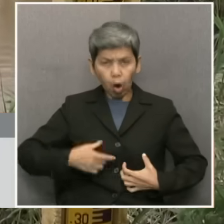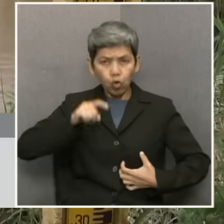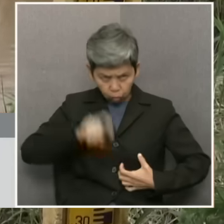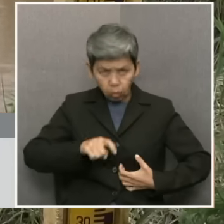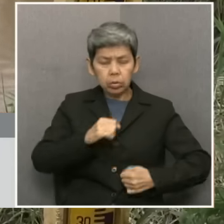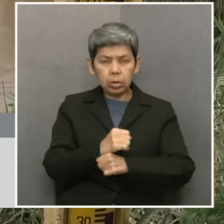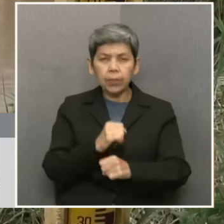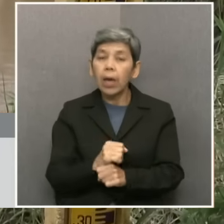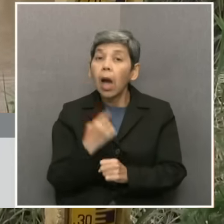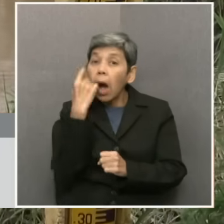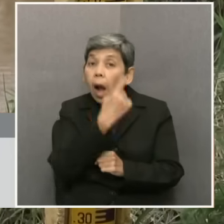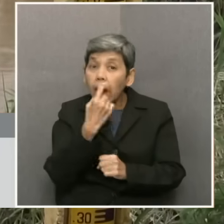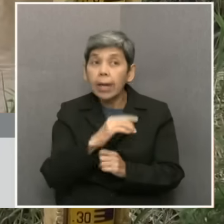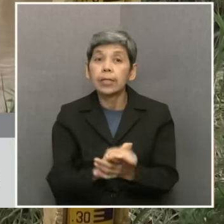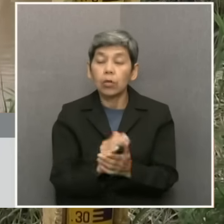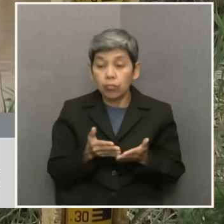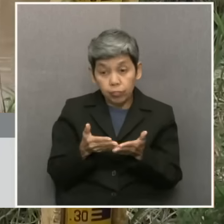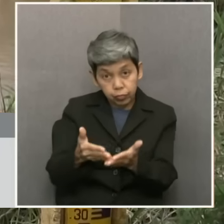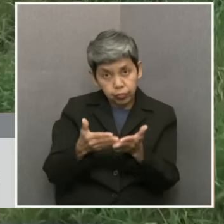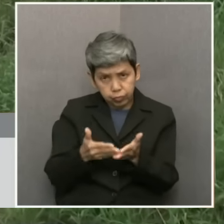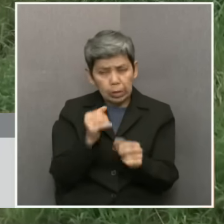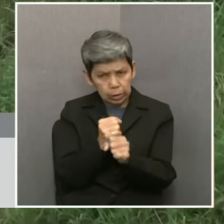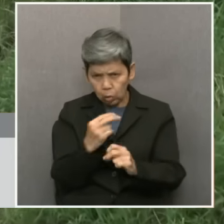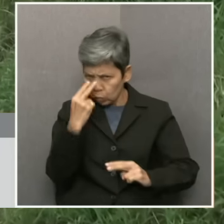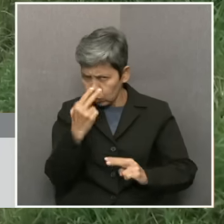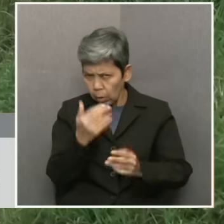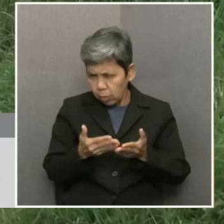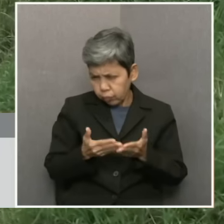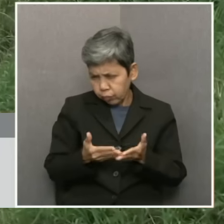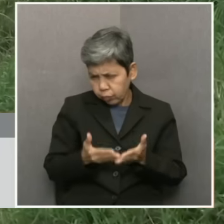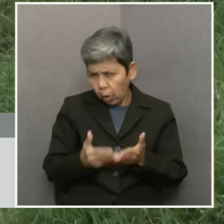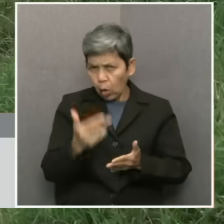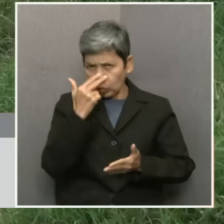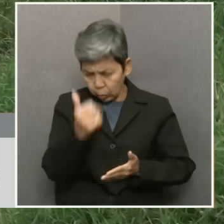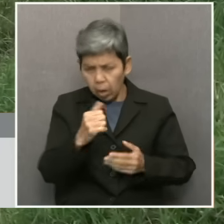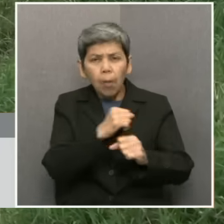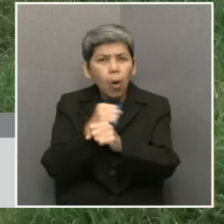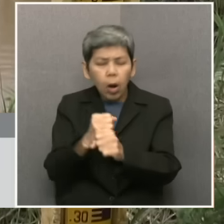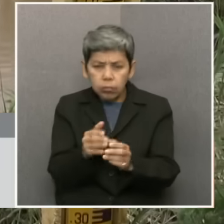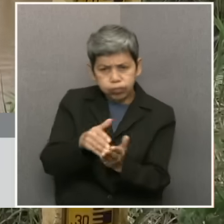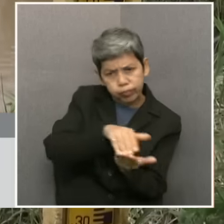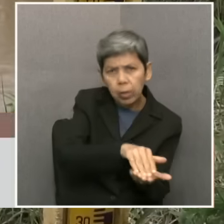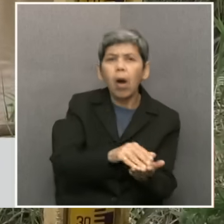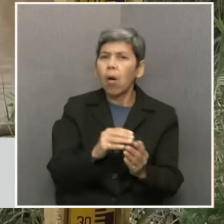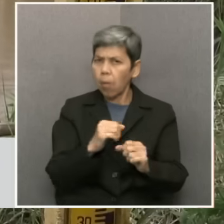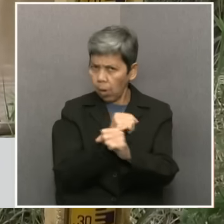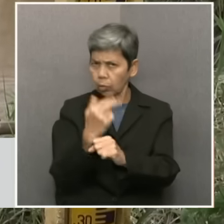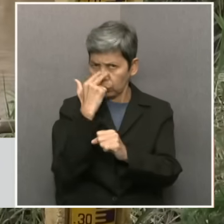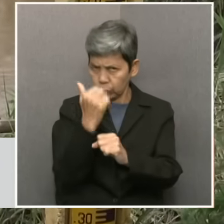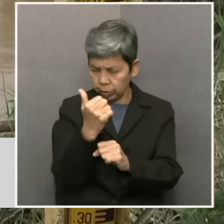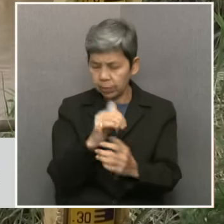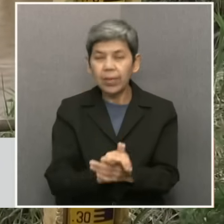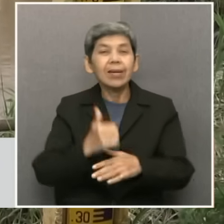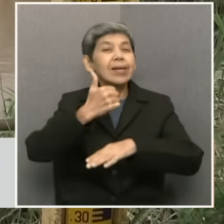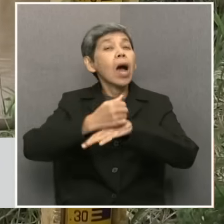ย้ำด้วยค่ะสำหรับผู้ประกอบการขนส่งต้องใช้ความระมัดระวังในการเดินเรือเพื่อป้องกันอุบัติเหตุทางน้ขณะที่ท่าน